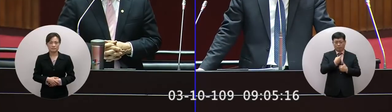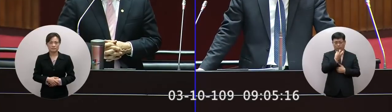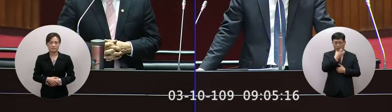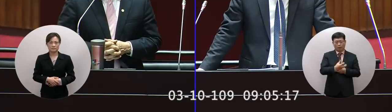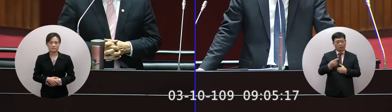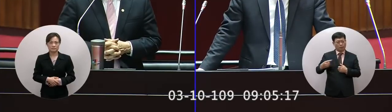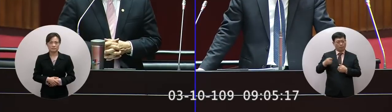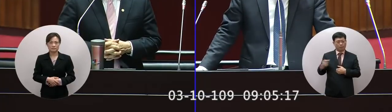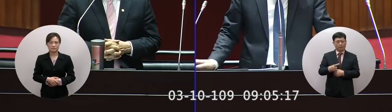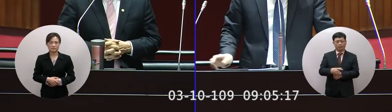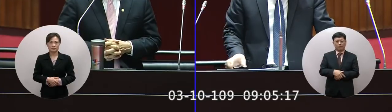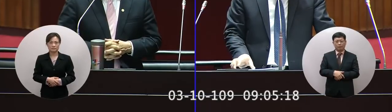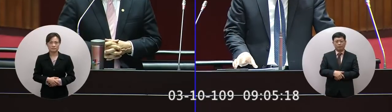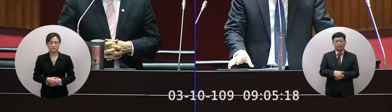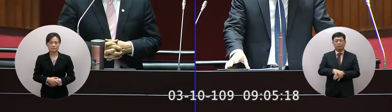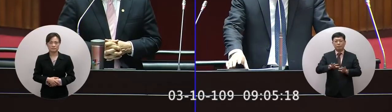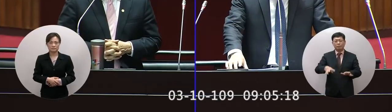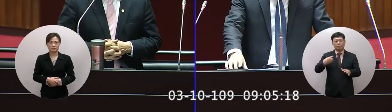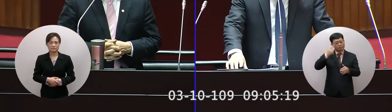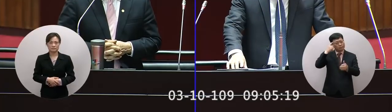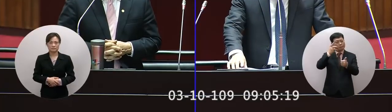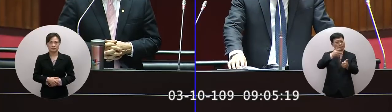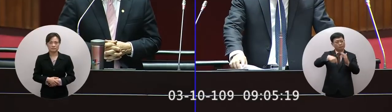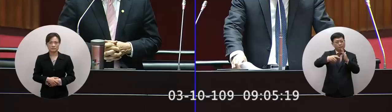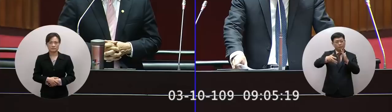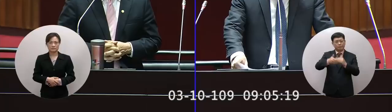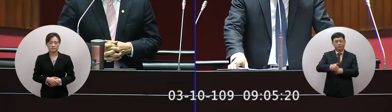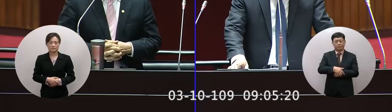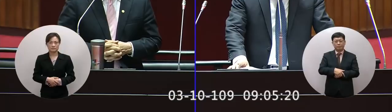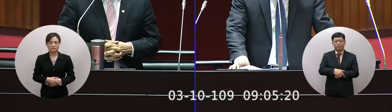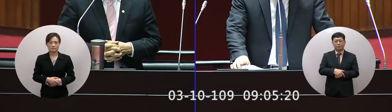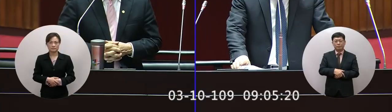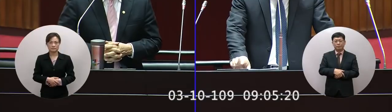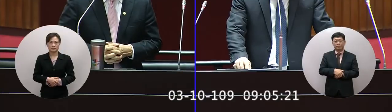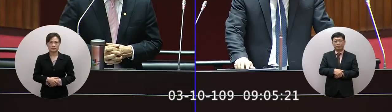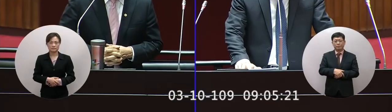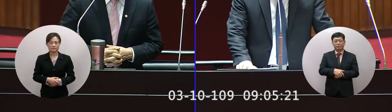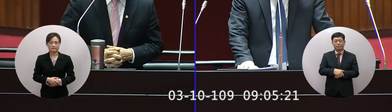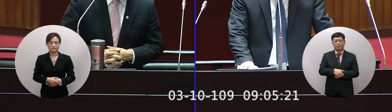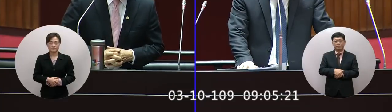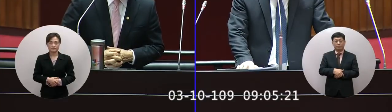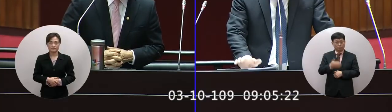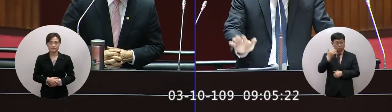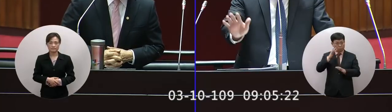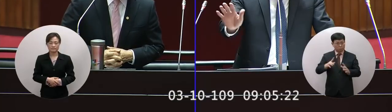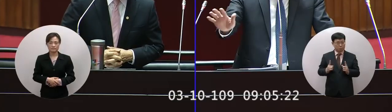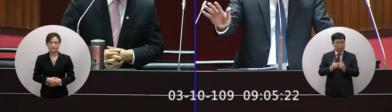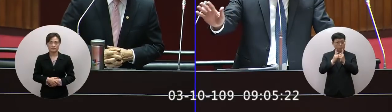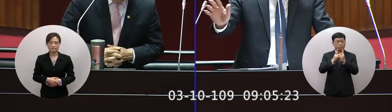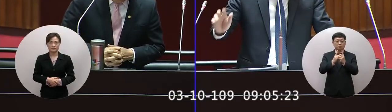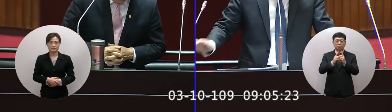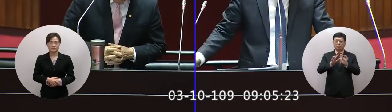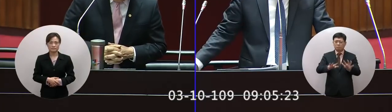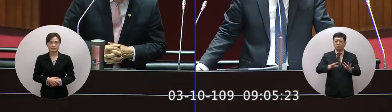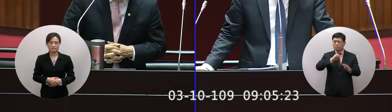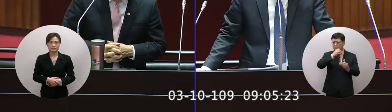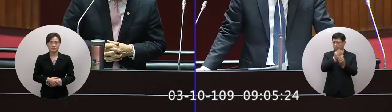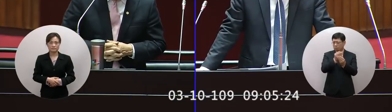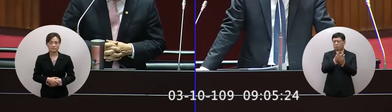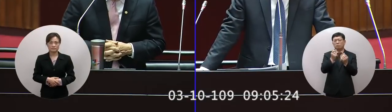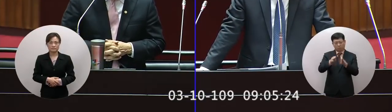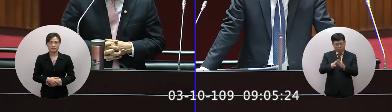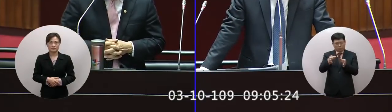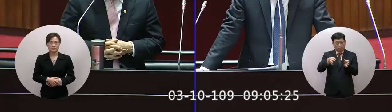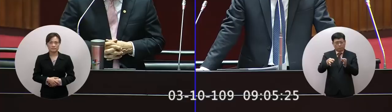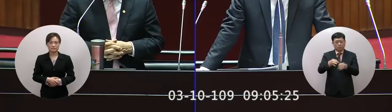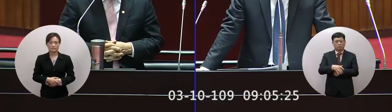伤。所以我想请教院长的是说，这个面对啊，我想现在台股也已经开